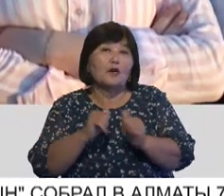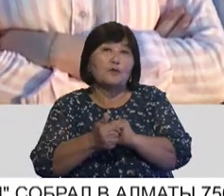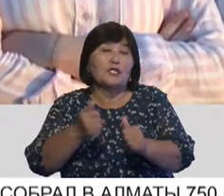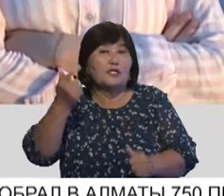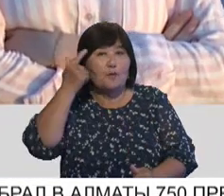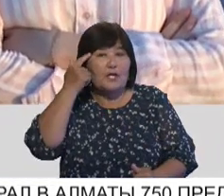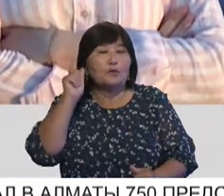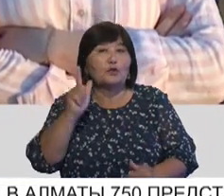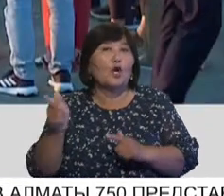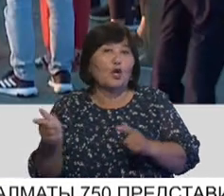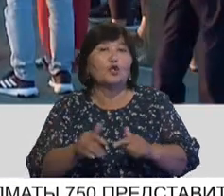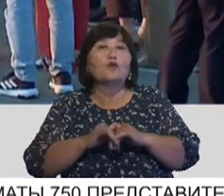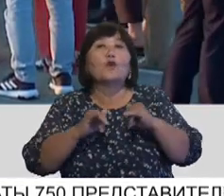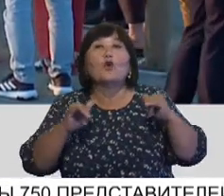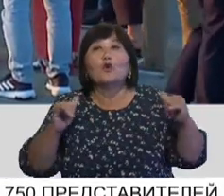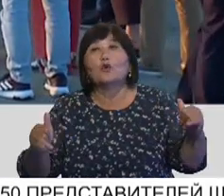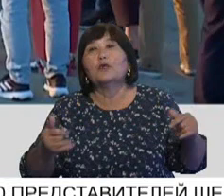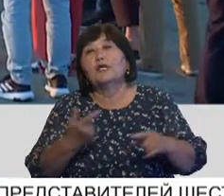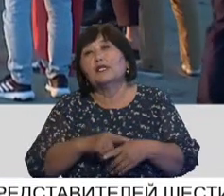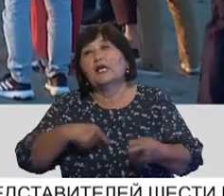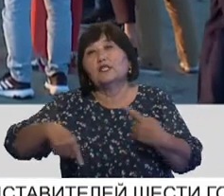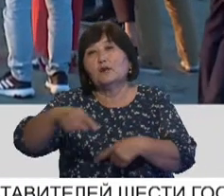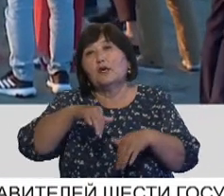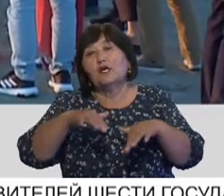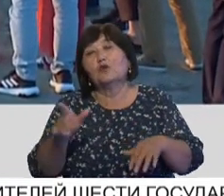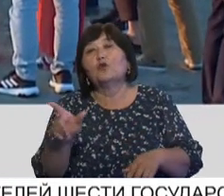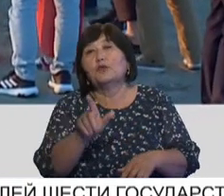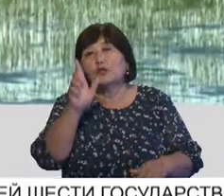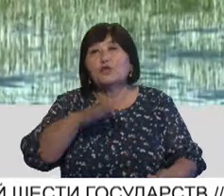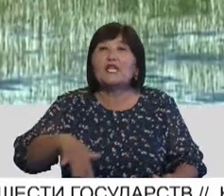мнениями и отметили, что готовы к увеличению товарооборота между странами.